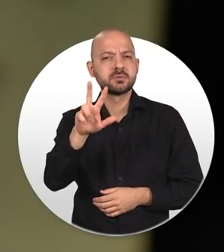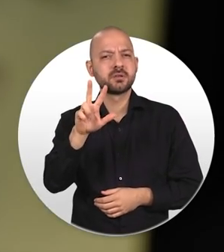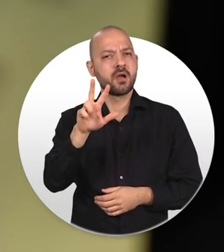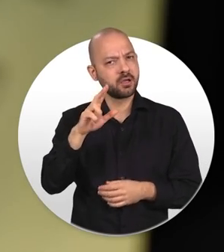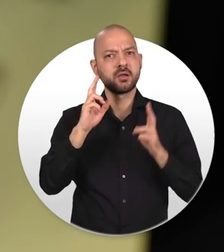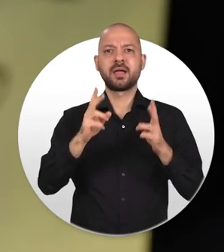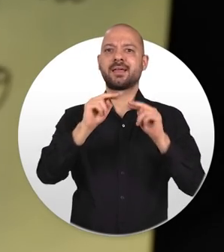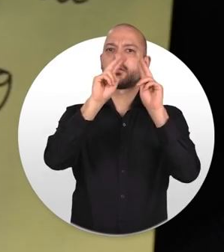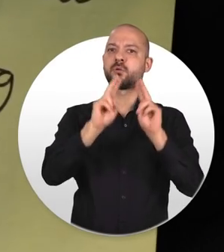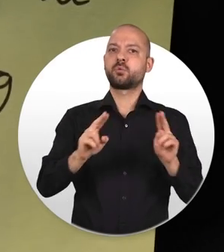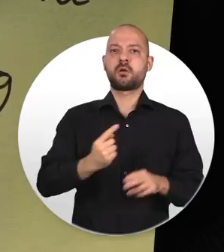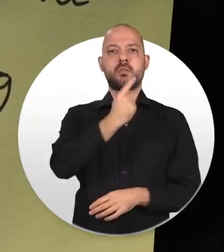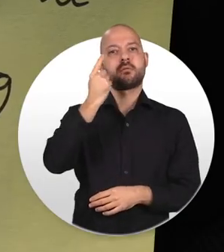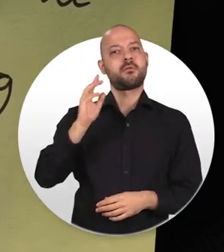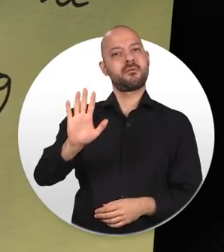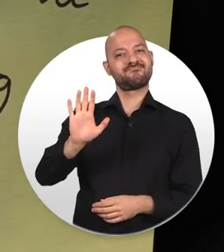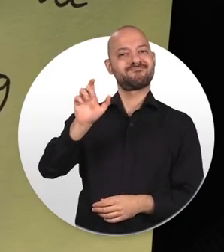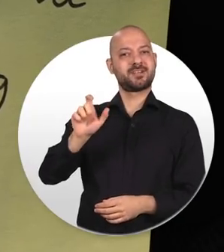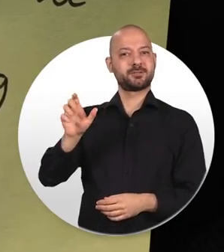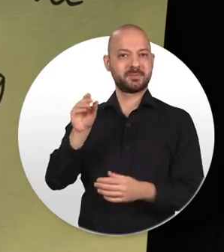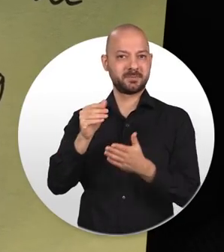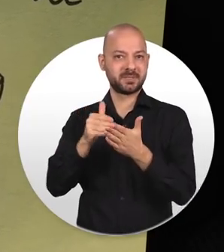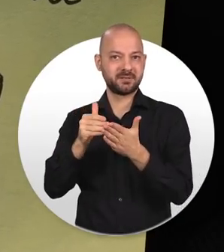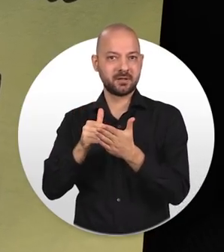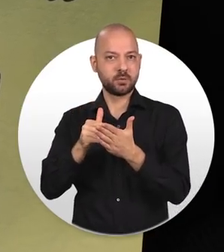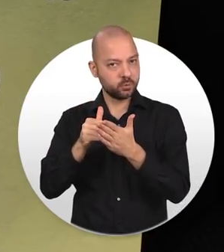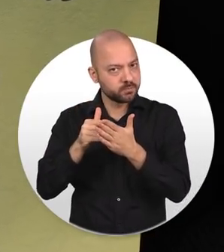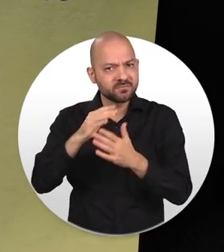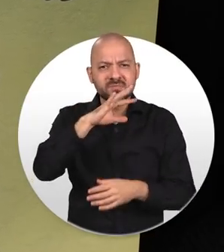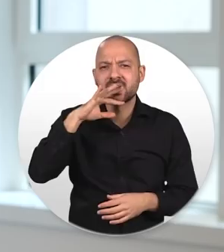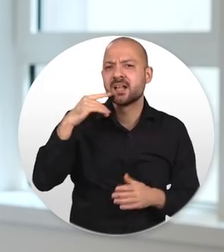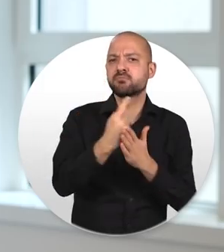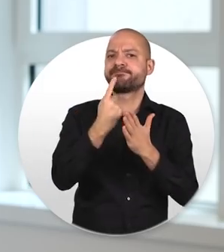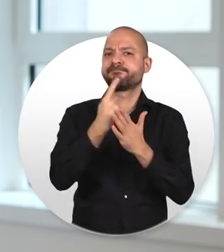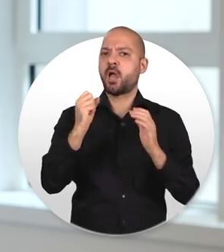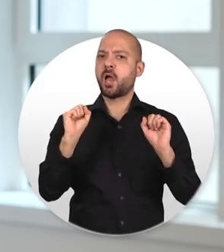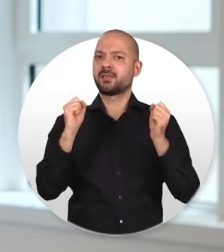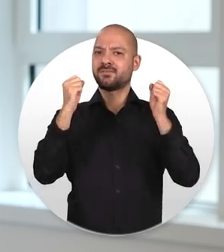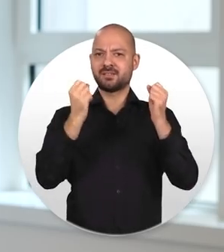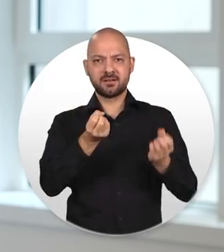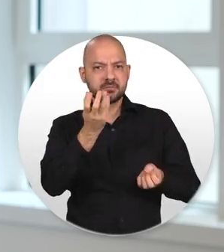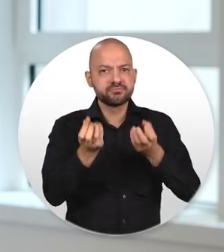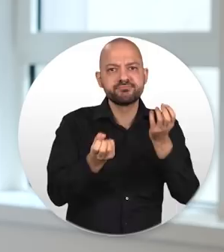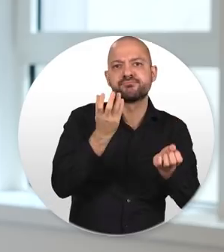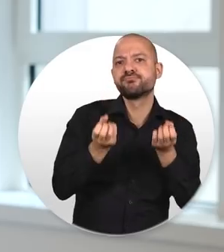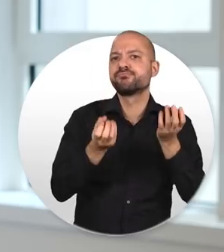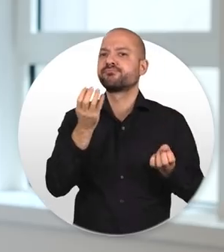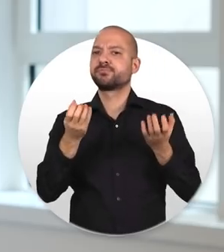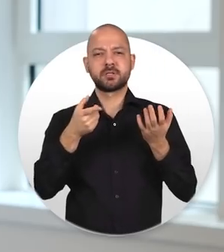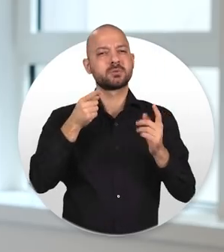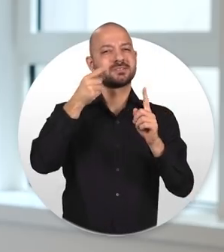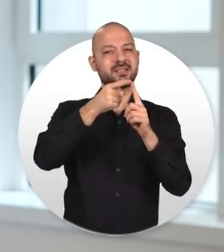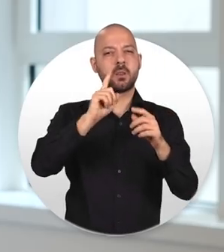2003 war ja das internationale Jahr von Leuten mit Behinderung. An diesem Jahr sind natürlich ganz viele Aktivitäten,